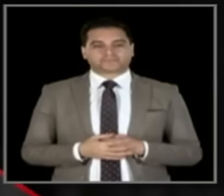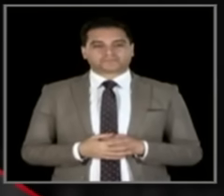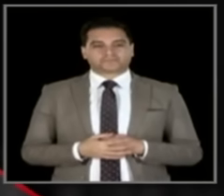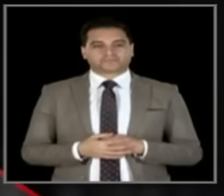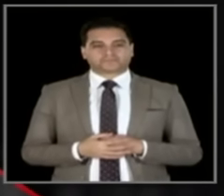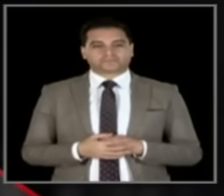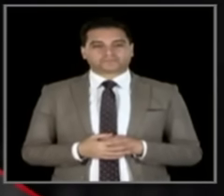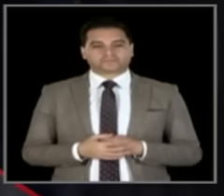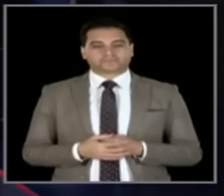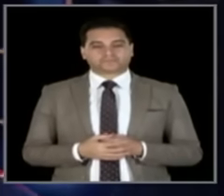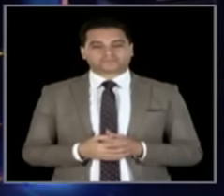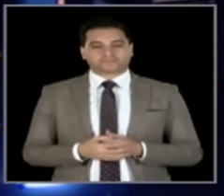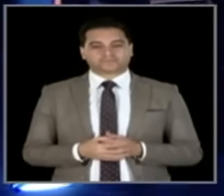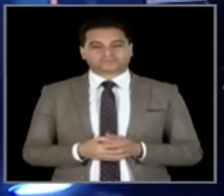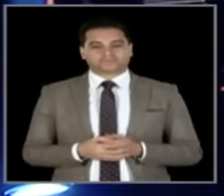ضربات جزاء.